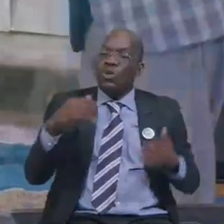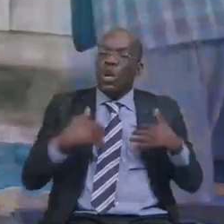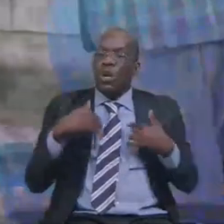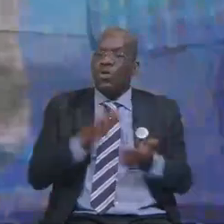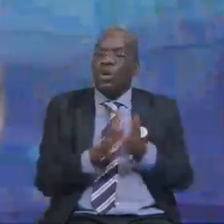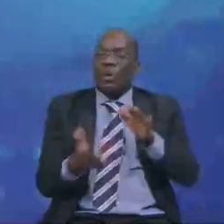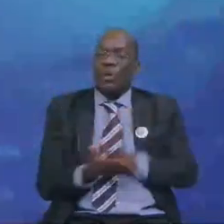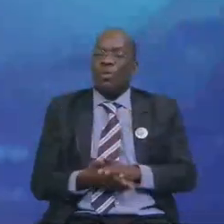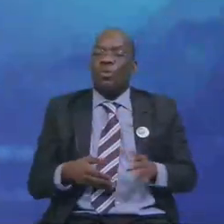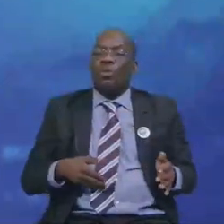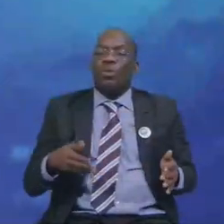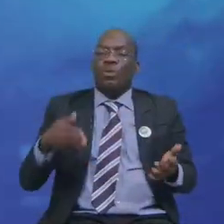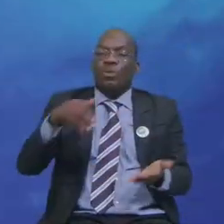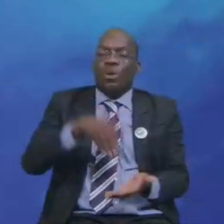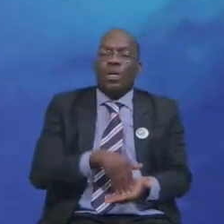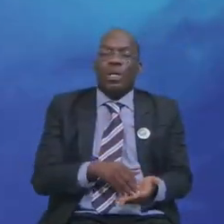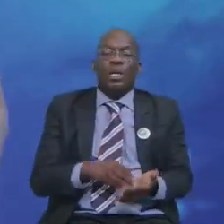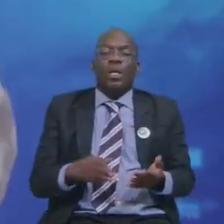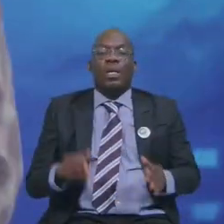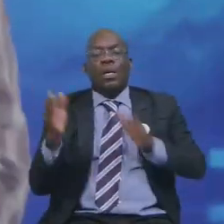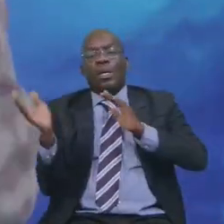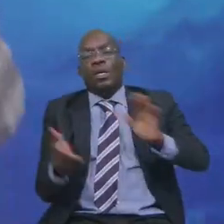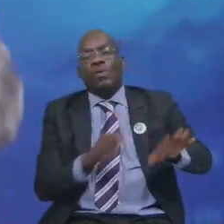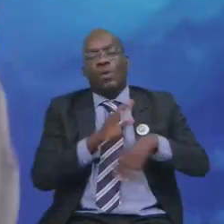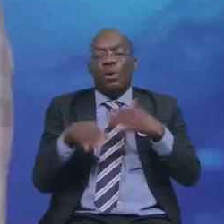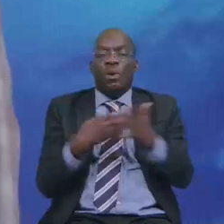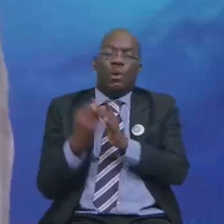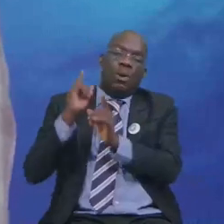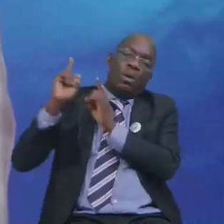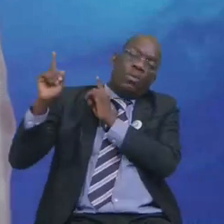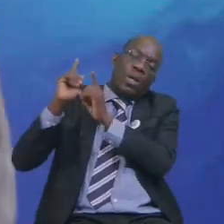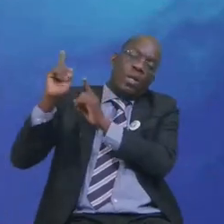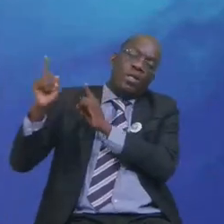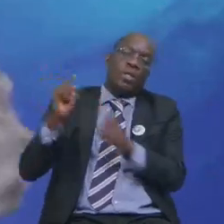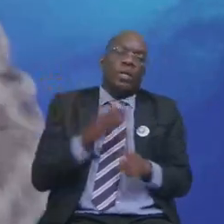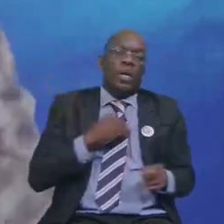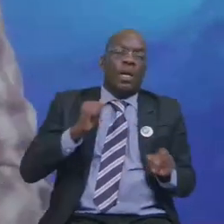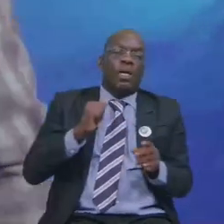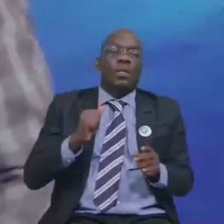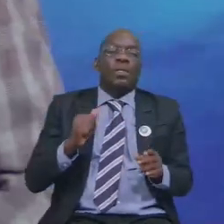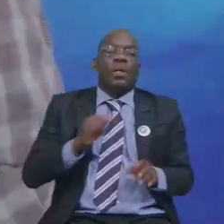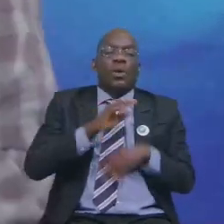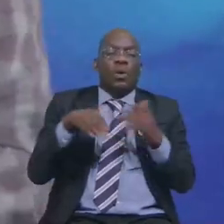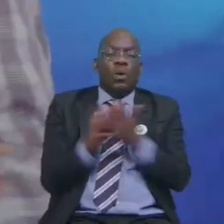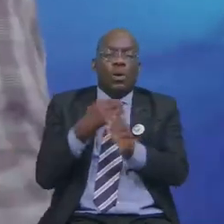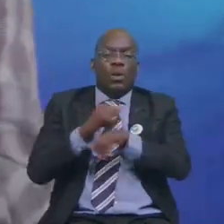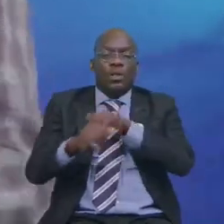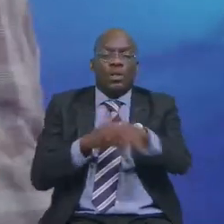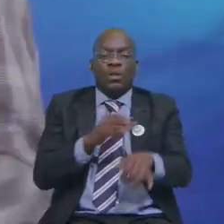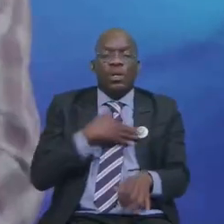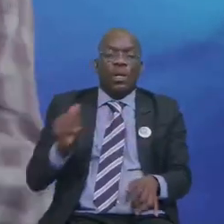rejeter toute ma liste et autorise la dissimulation l'envie et toute